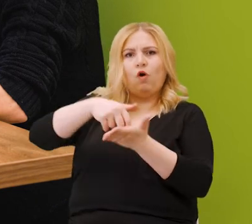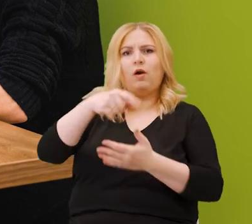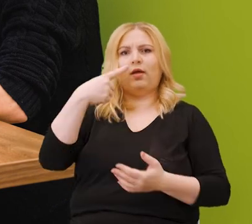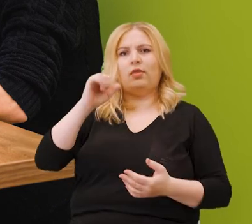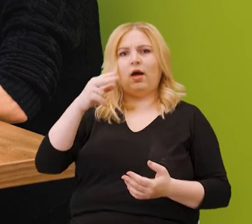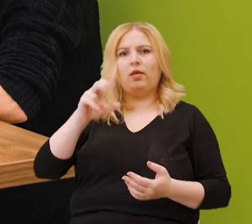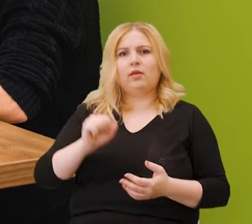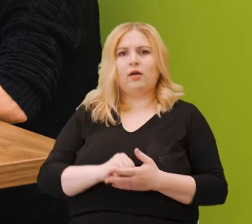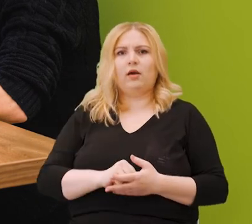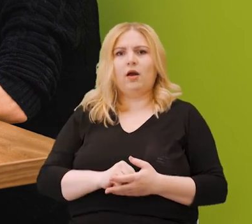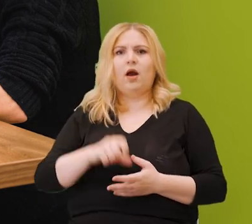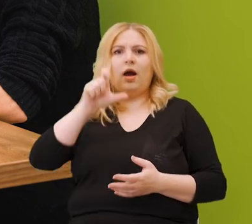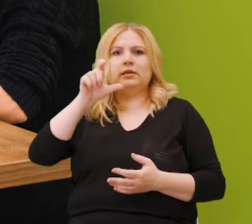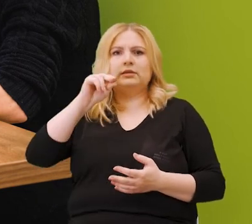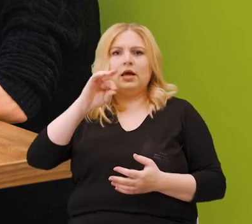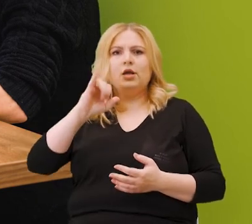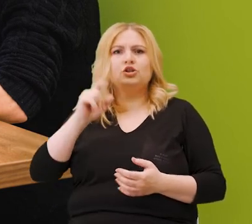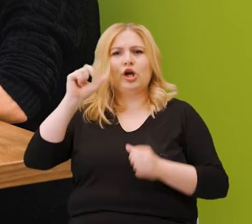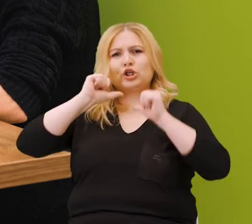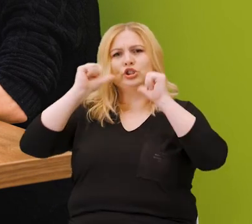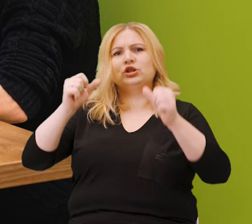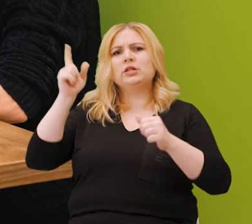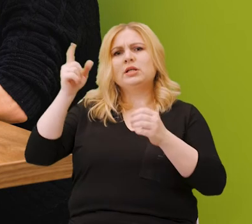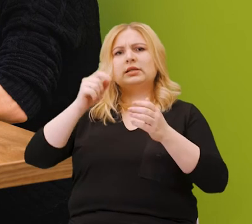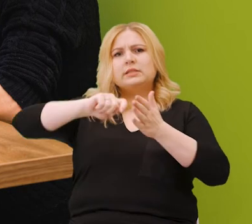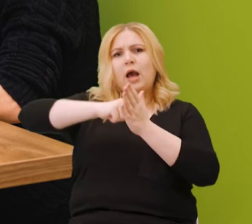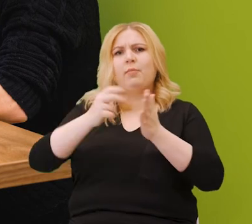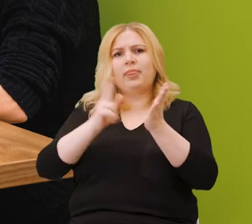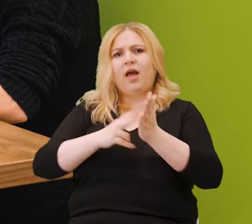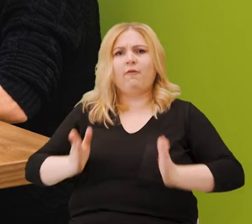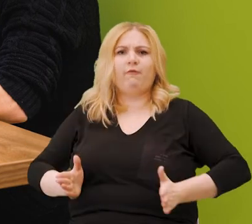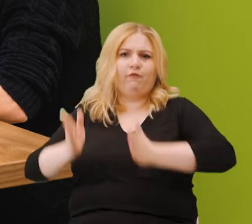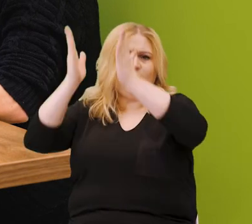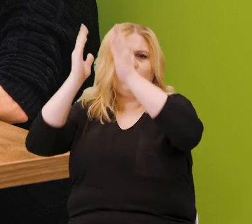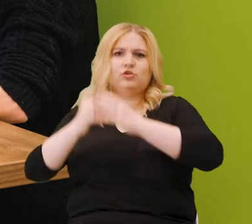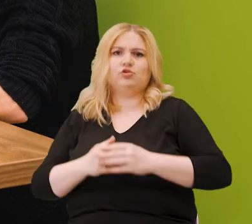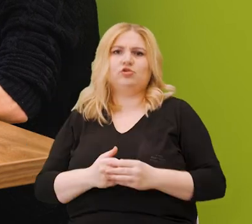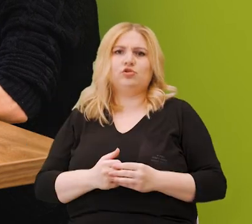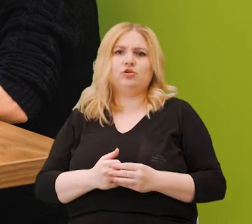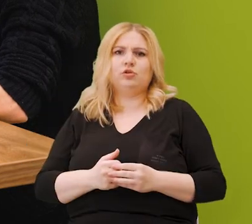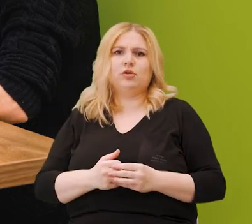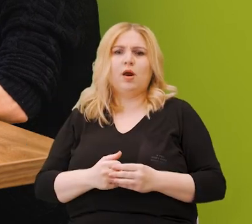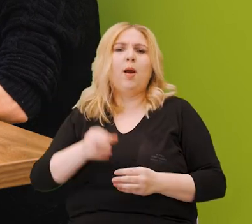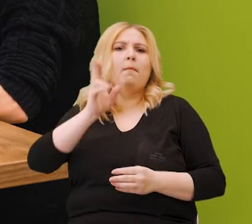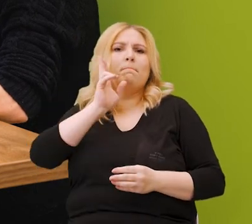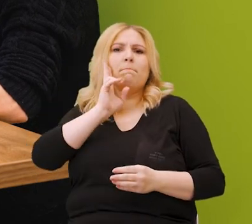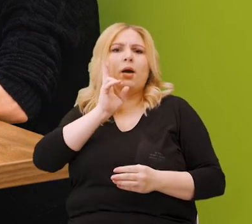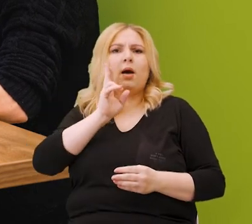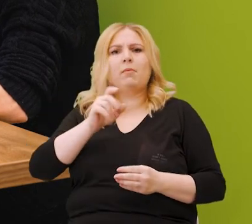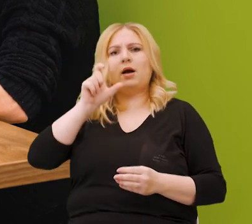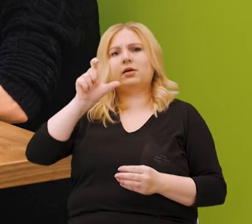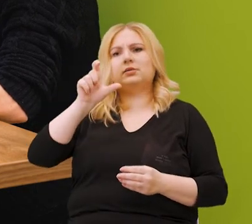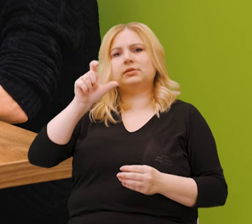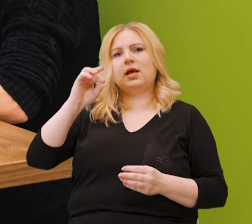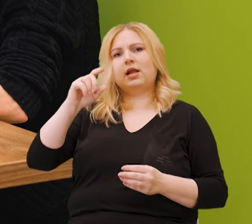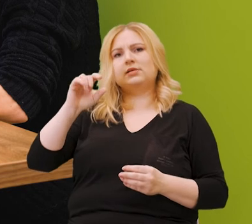i wpada Danka. Cesia zamknęła się na wieży i nie chce wyjść, krzyknęła. Jeśli sądziła, że zdoła tym oświadczeniem